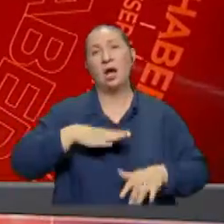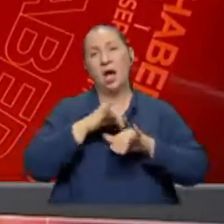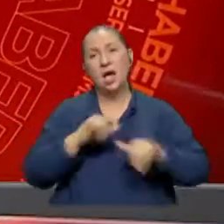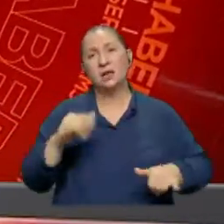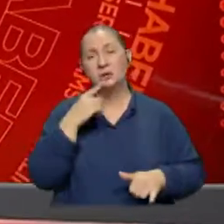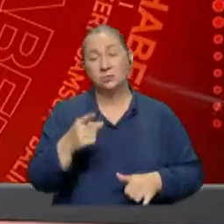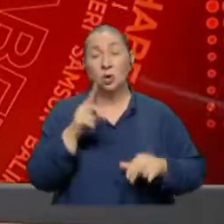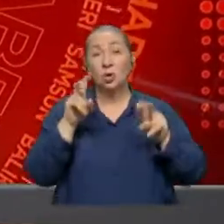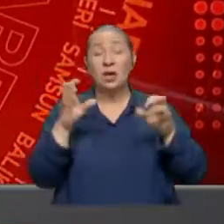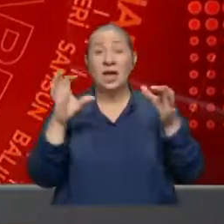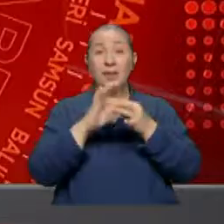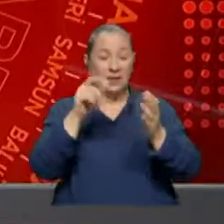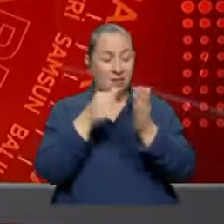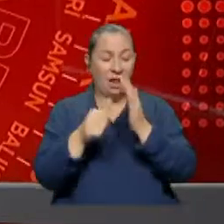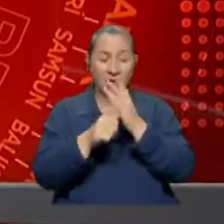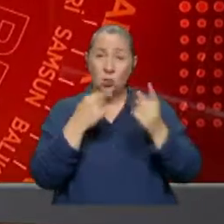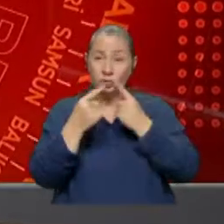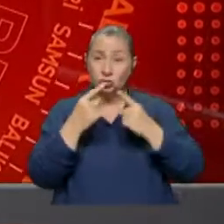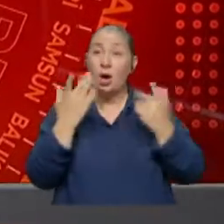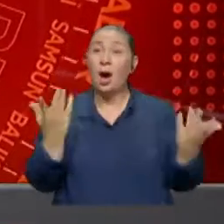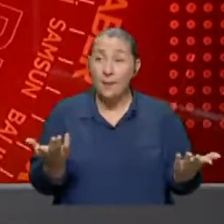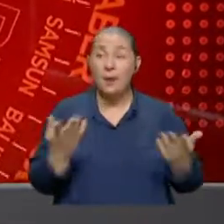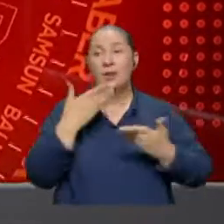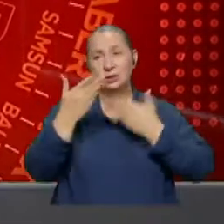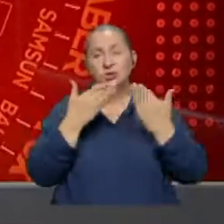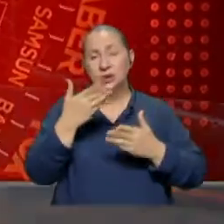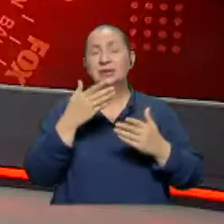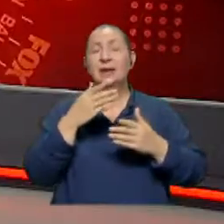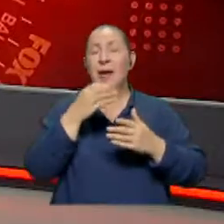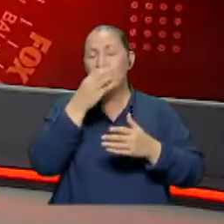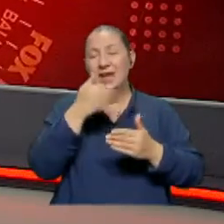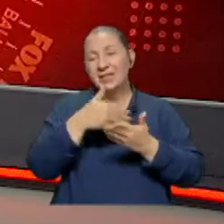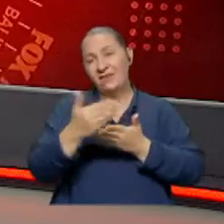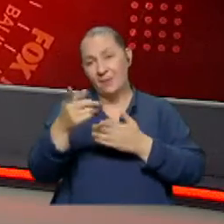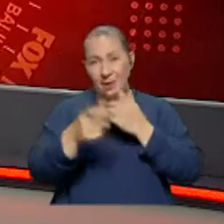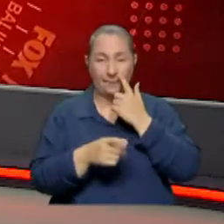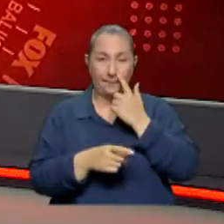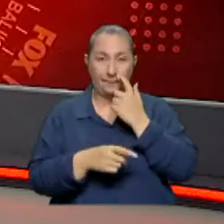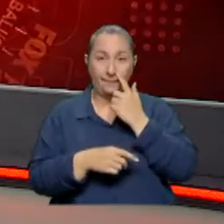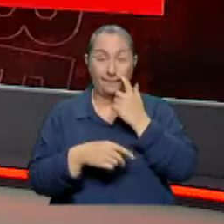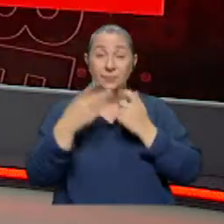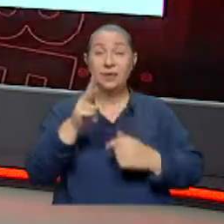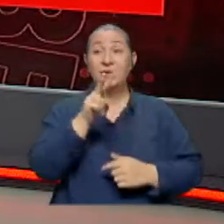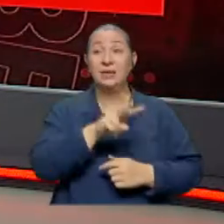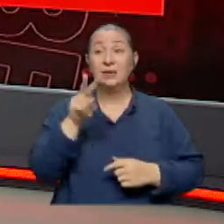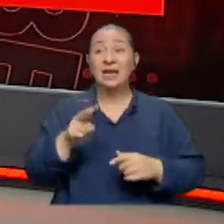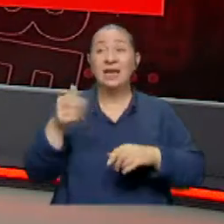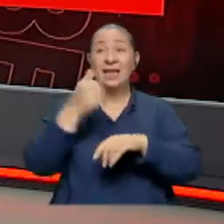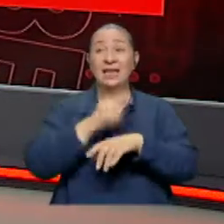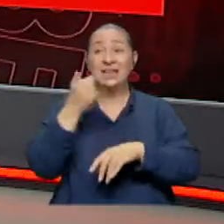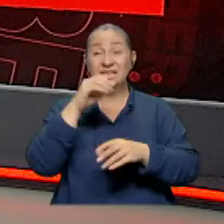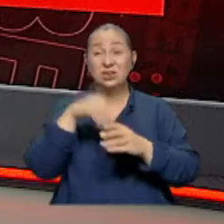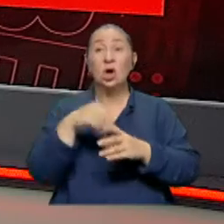istiyoruz demiş konuyla ilgili bir tarihten bahsediliyor konuşuluyor aktaracağız düzen ilerleyen dakikalarında 2022 yılı